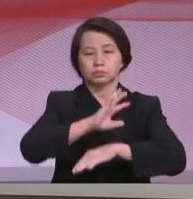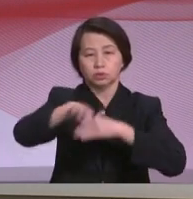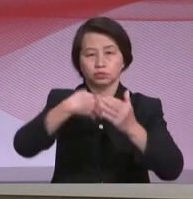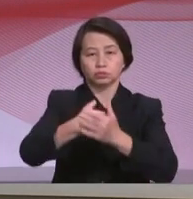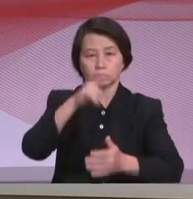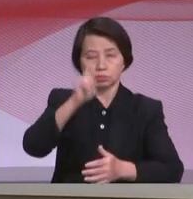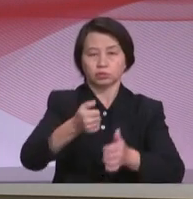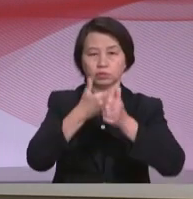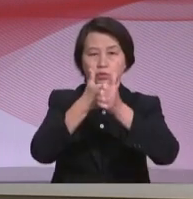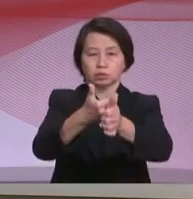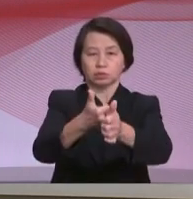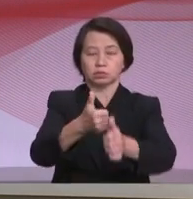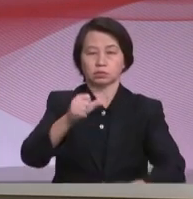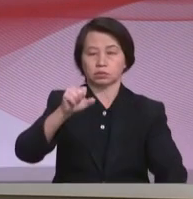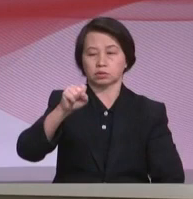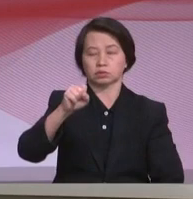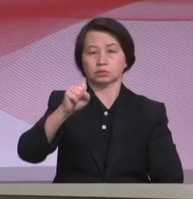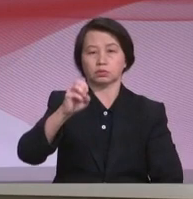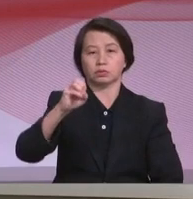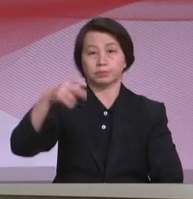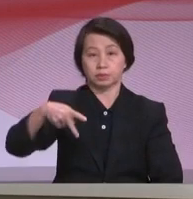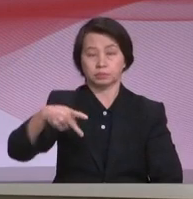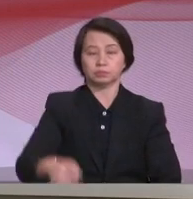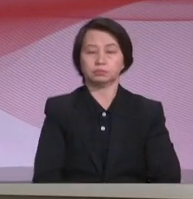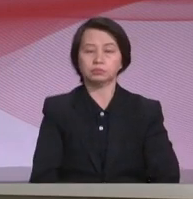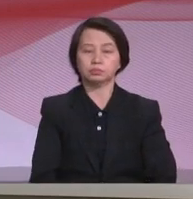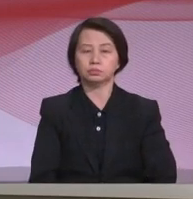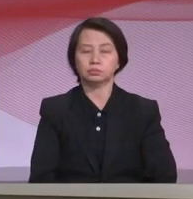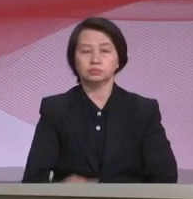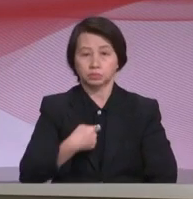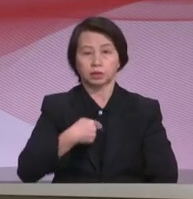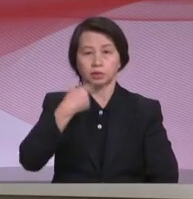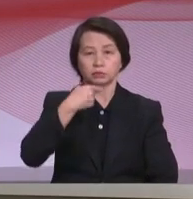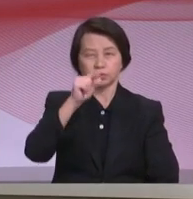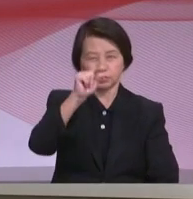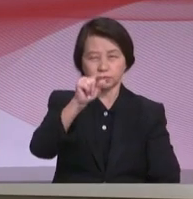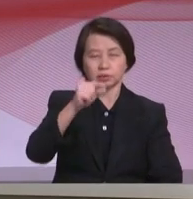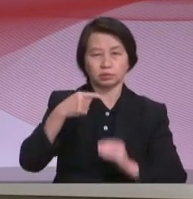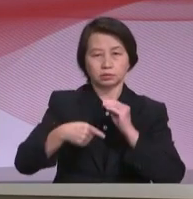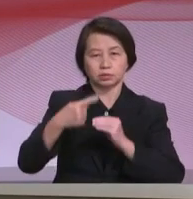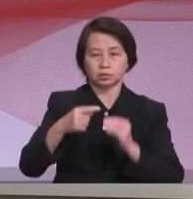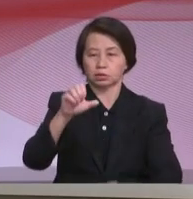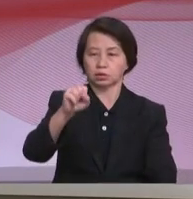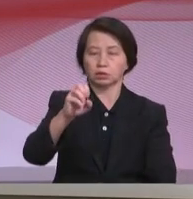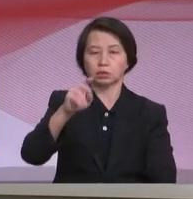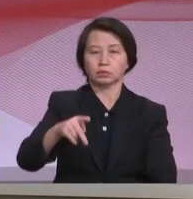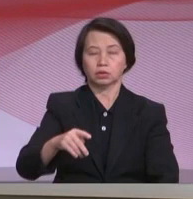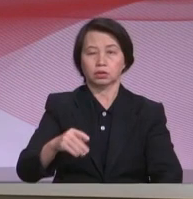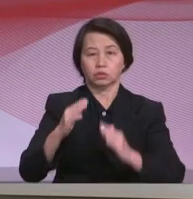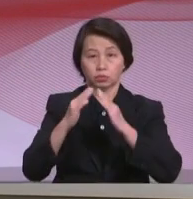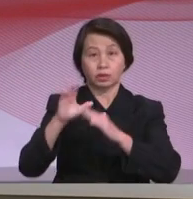mesti mematuhi SOP yang dikeluarkan. Saya nak sebut sikit tentang SOP di rumah